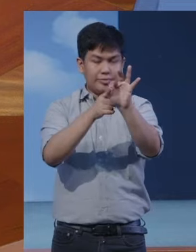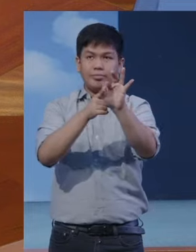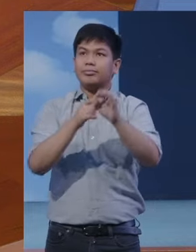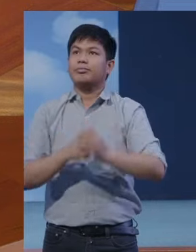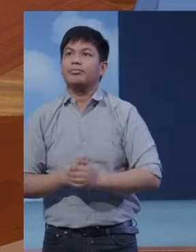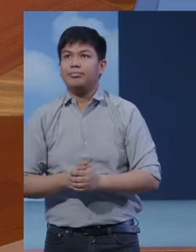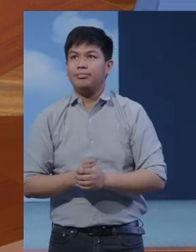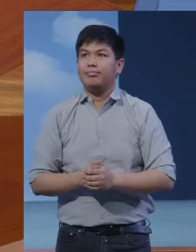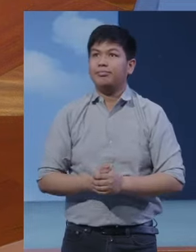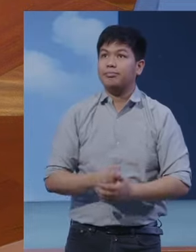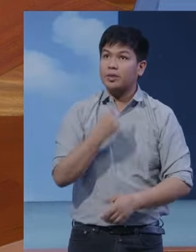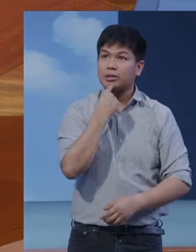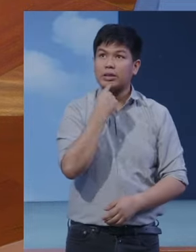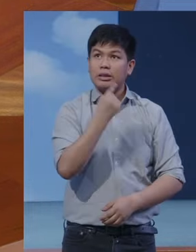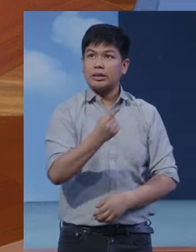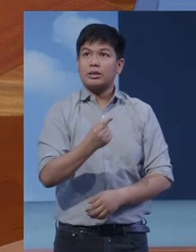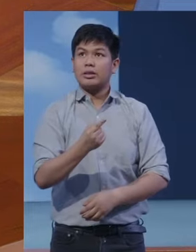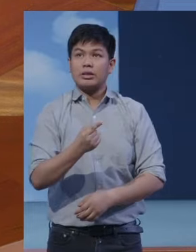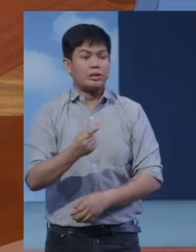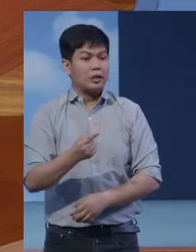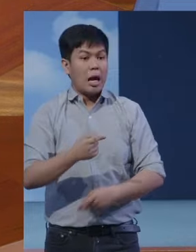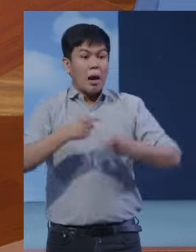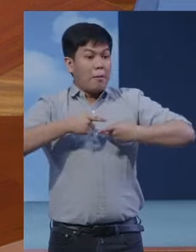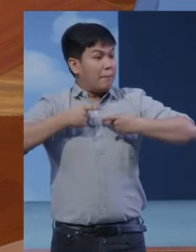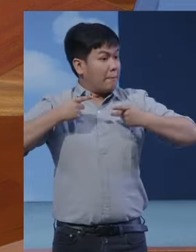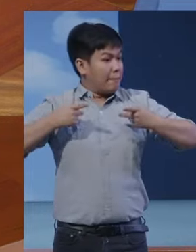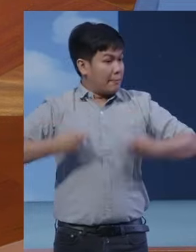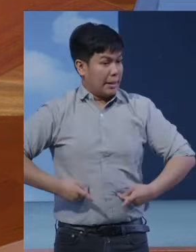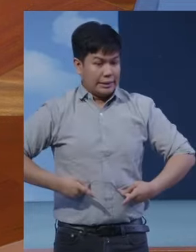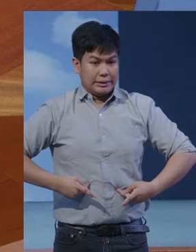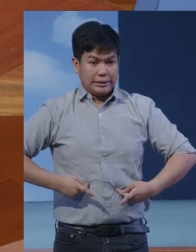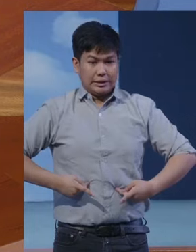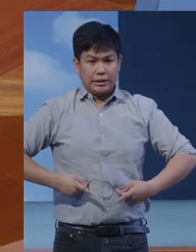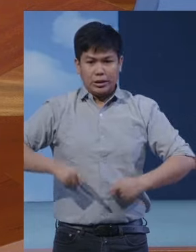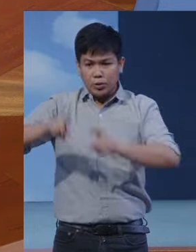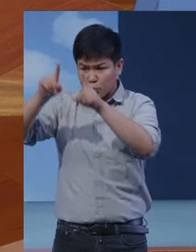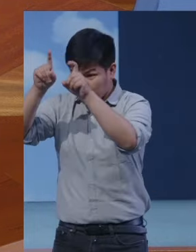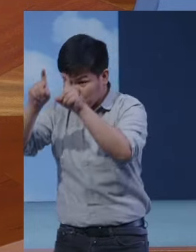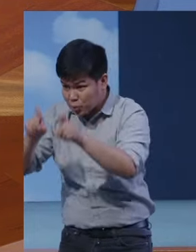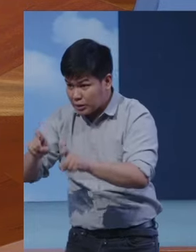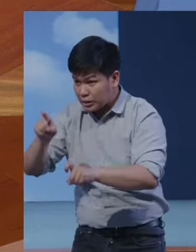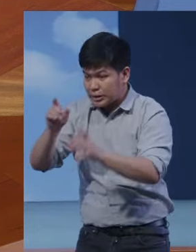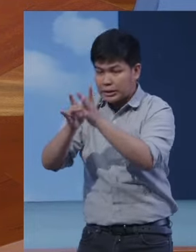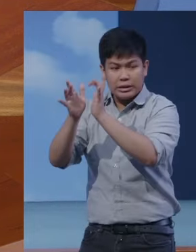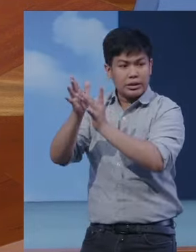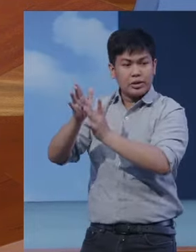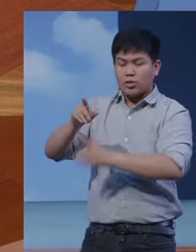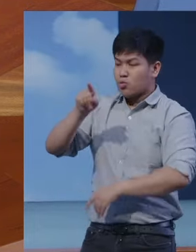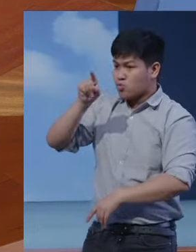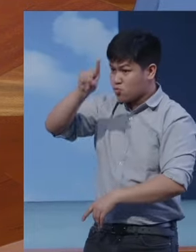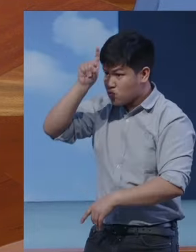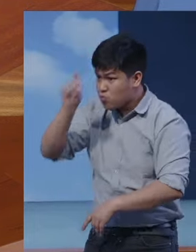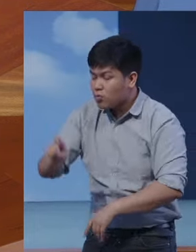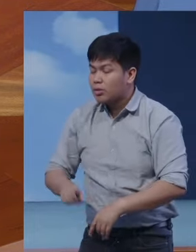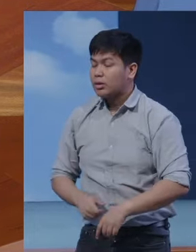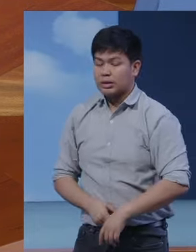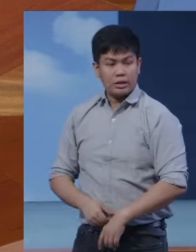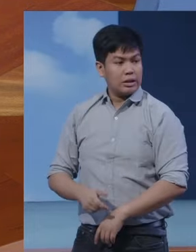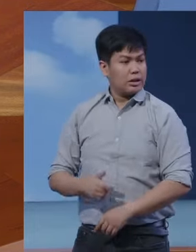ang sabi doon and pharisees came up to him and tested him by